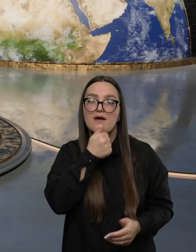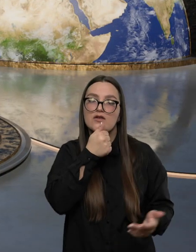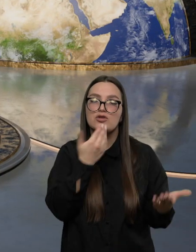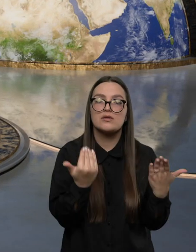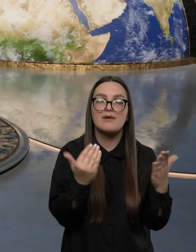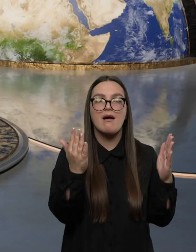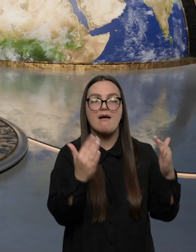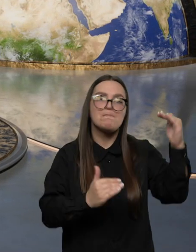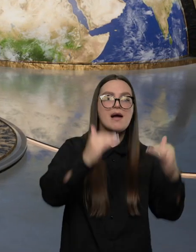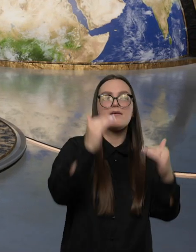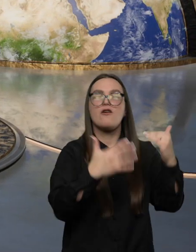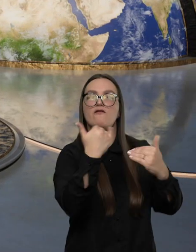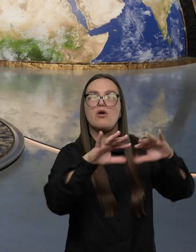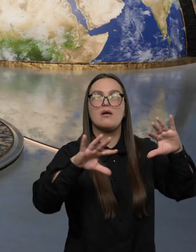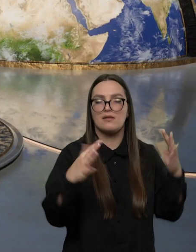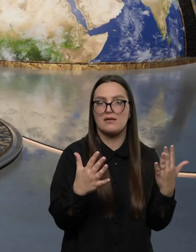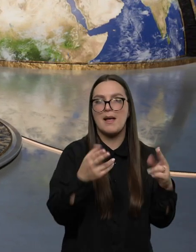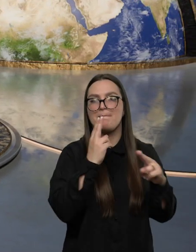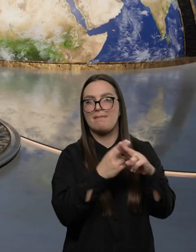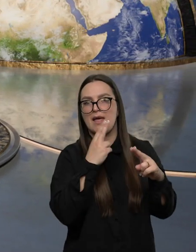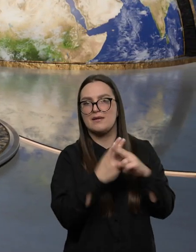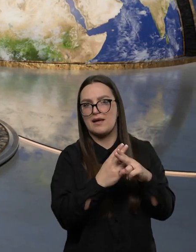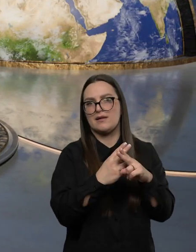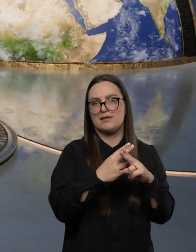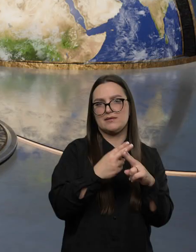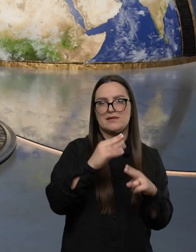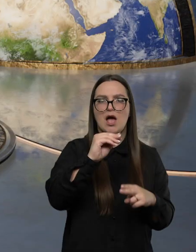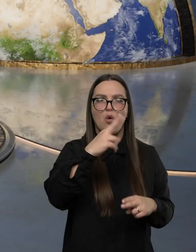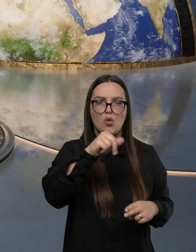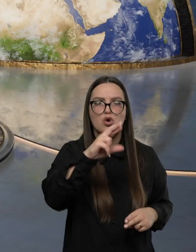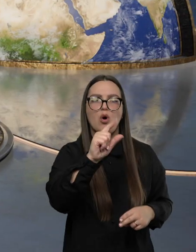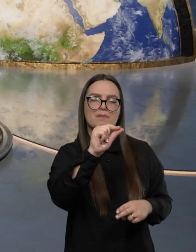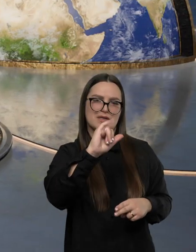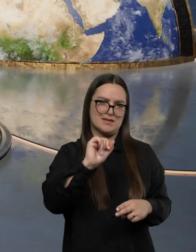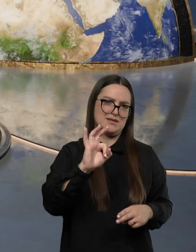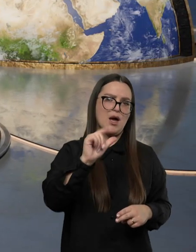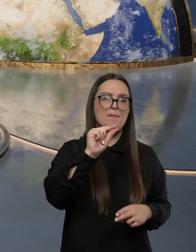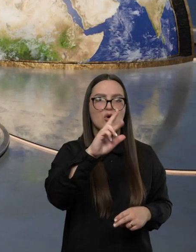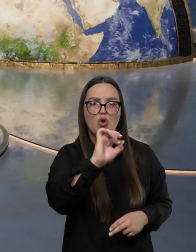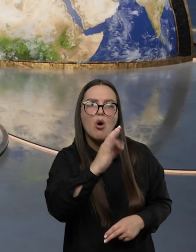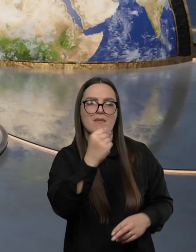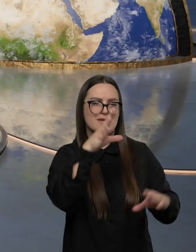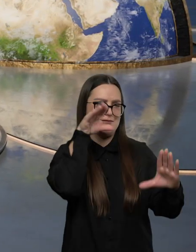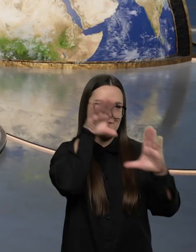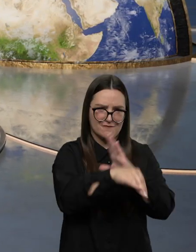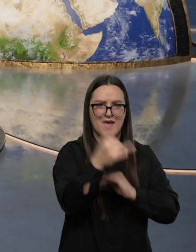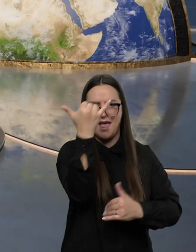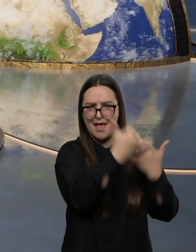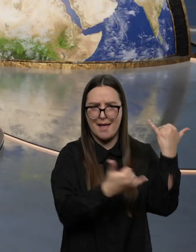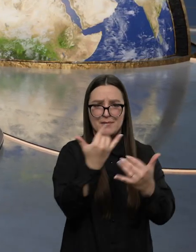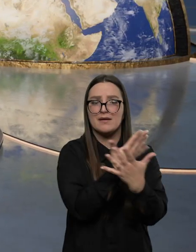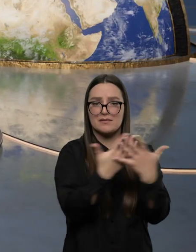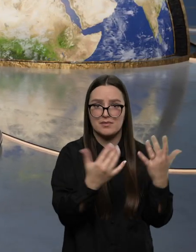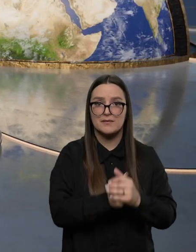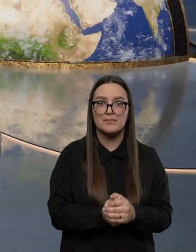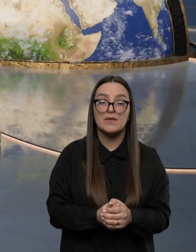čia anomalijai patektų tokie metalai kaip manganas, silicis, europis, chromas, stroncis. Tai jeigu tokia stebima anomalija,